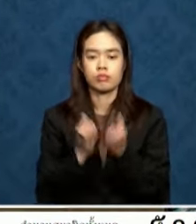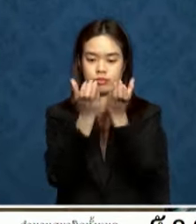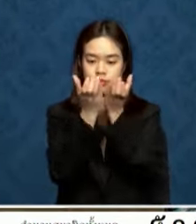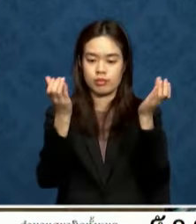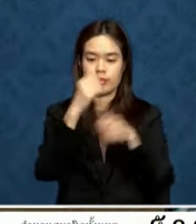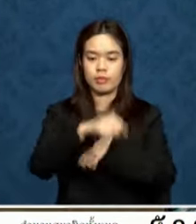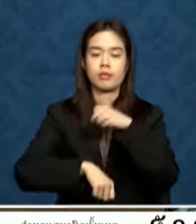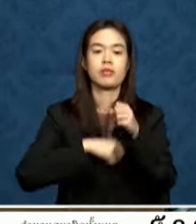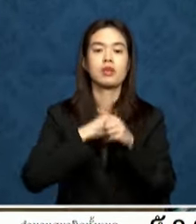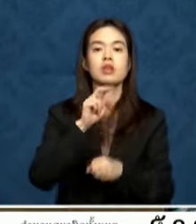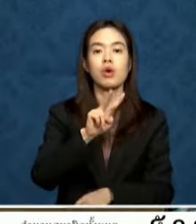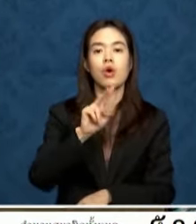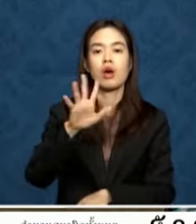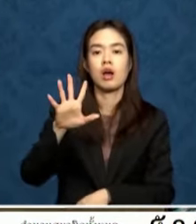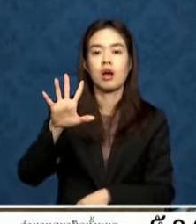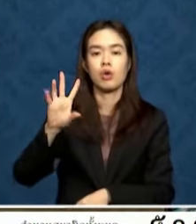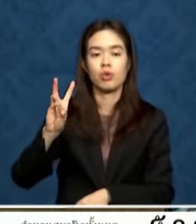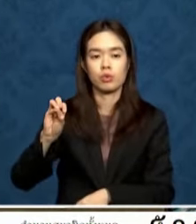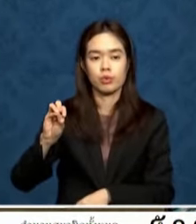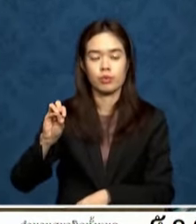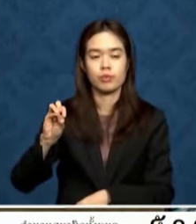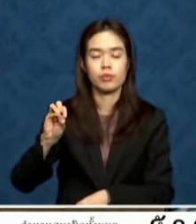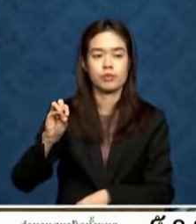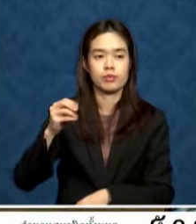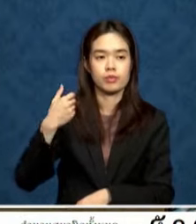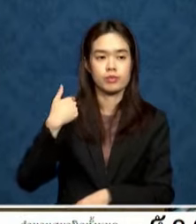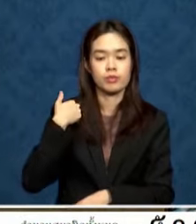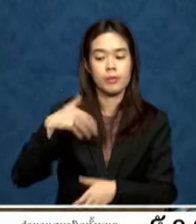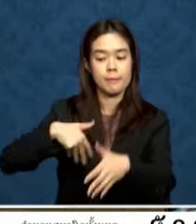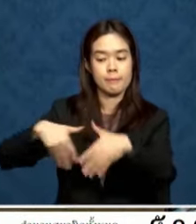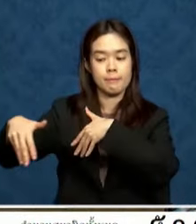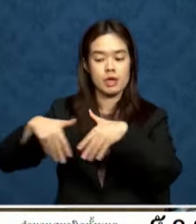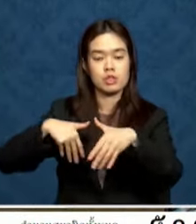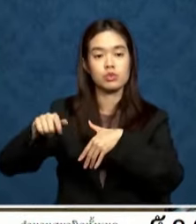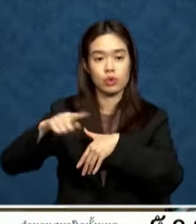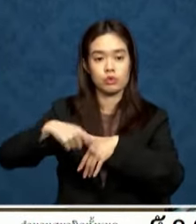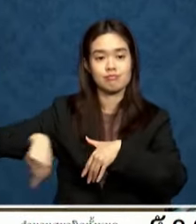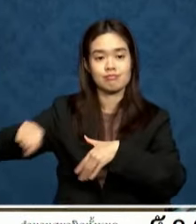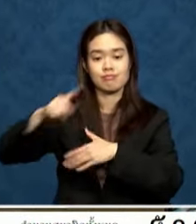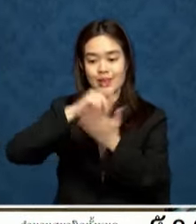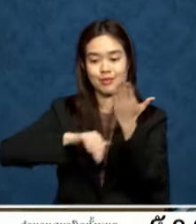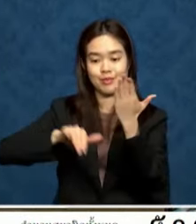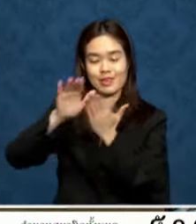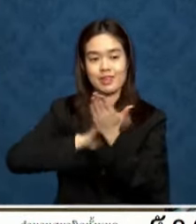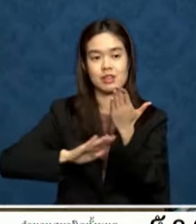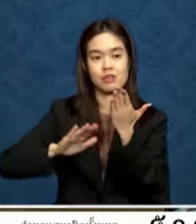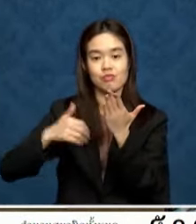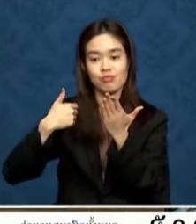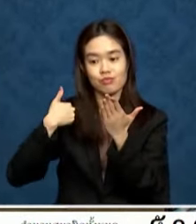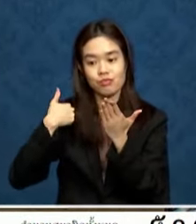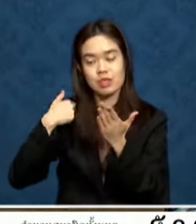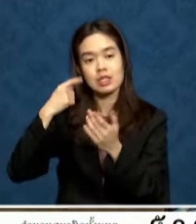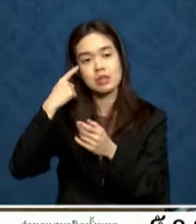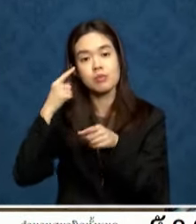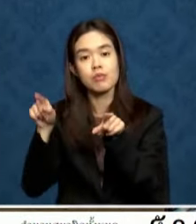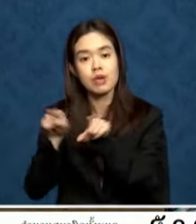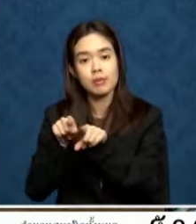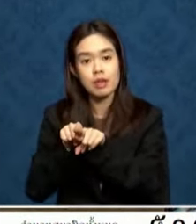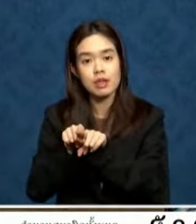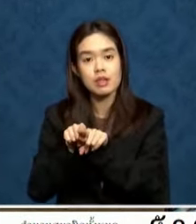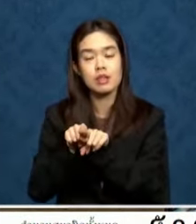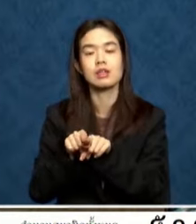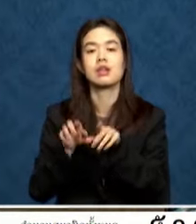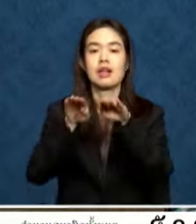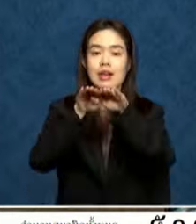ปี60จะผ่านความเห็นชอบจากประชาชนทั่วประเทศหรือไม่มีหลักเกณฑ์ที่สำคัญ